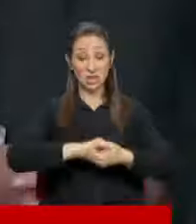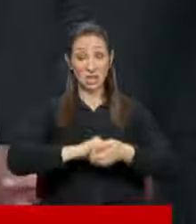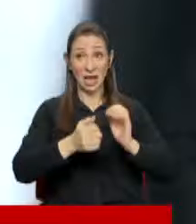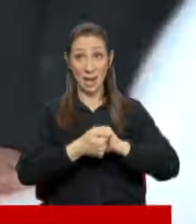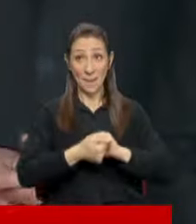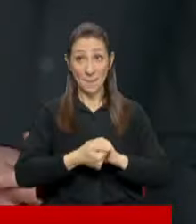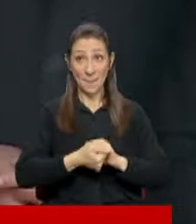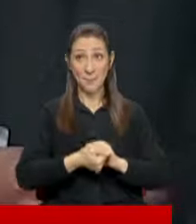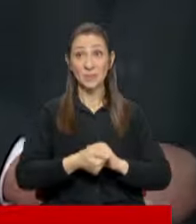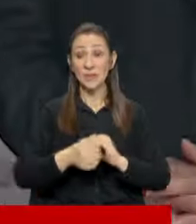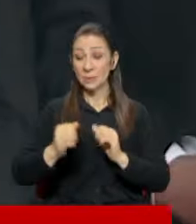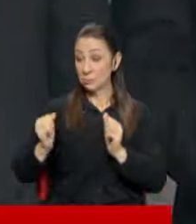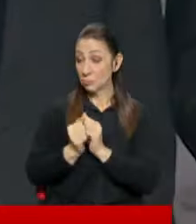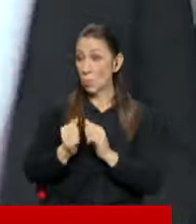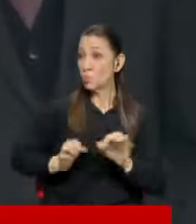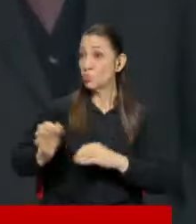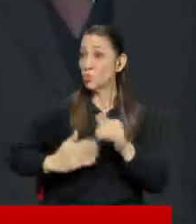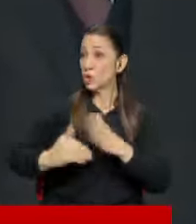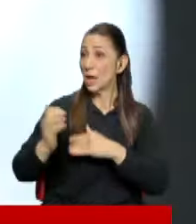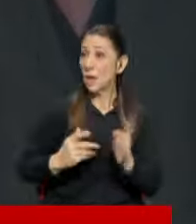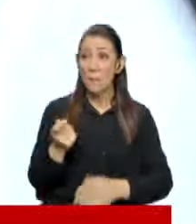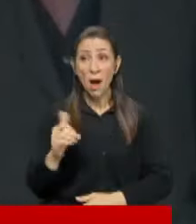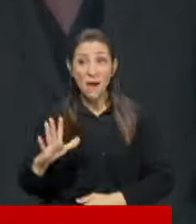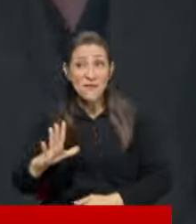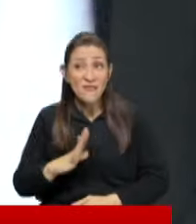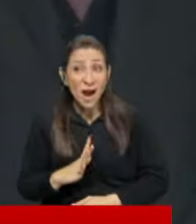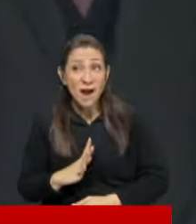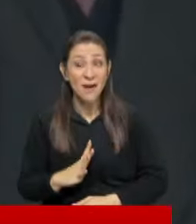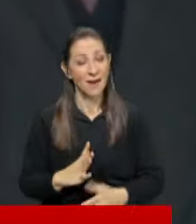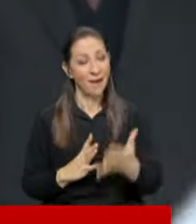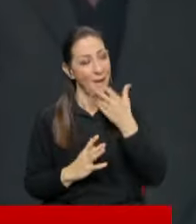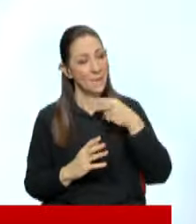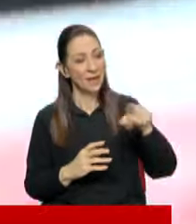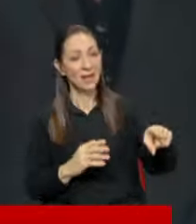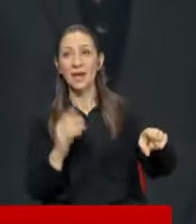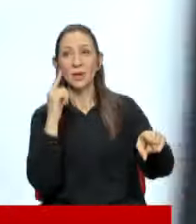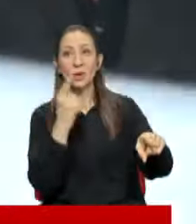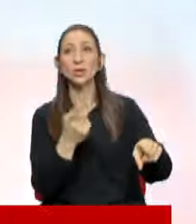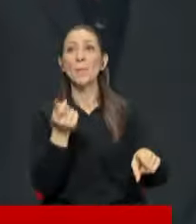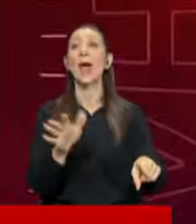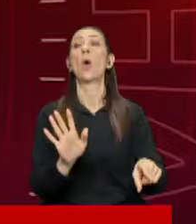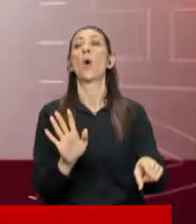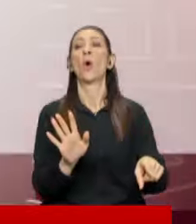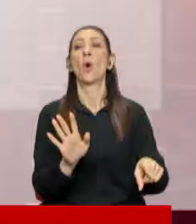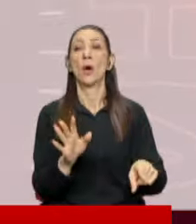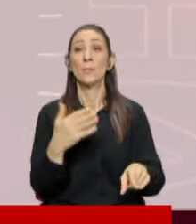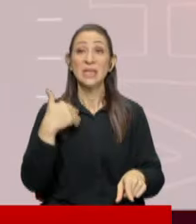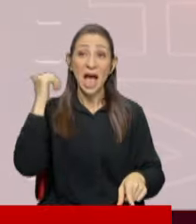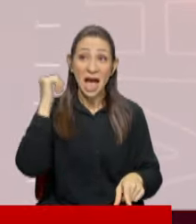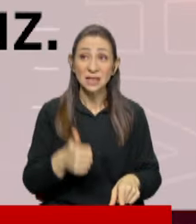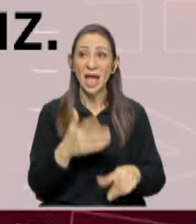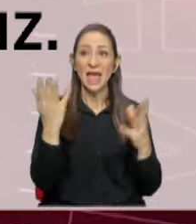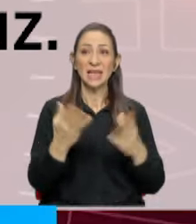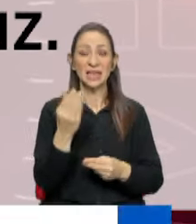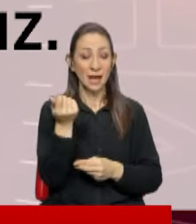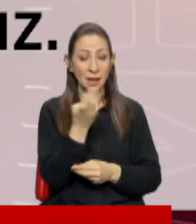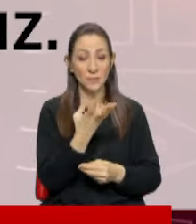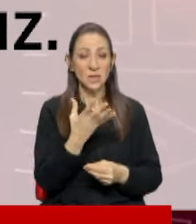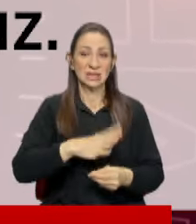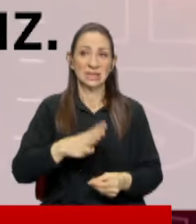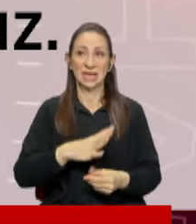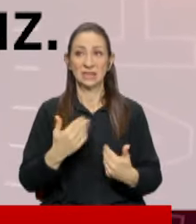çeteye, yandaş müteahhite para var, emekliye gelince para yok. Biz her zaman en iyi rakamları